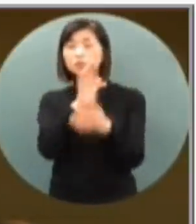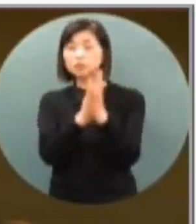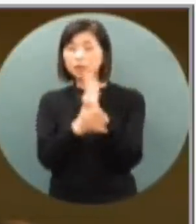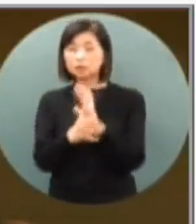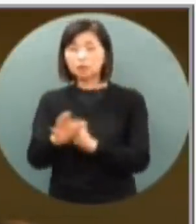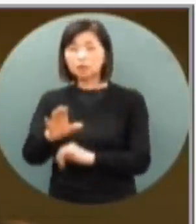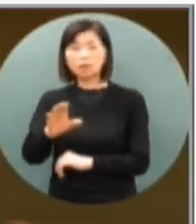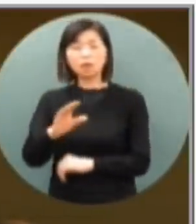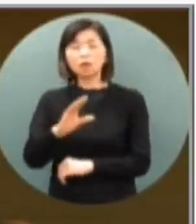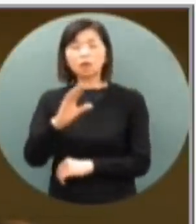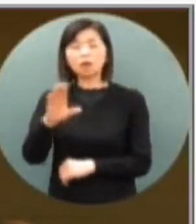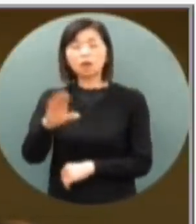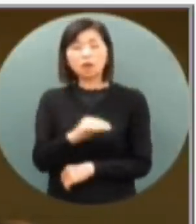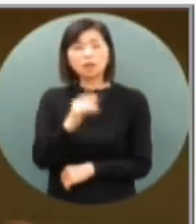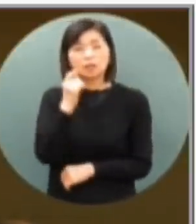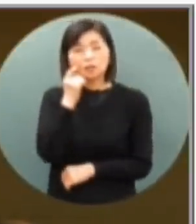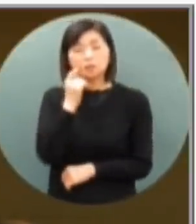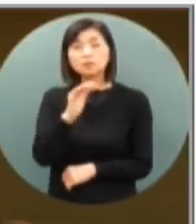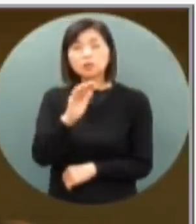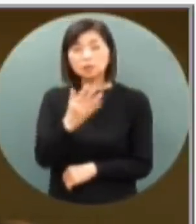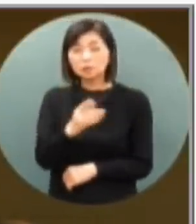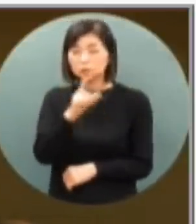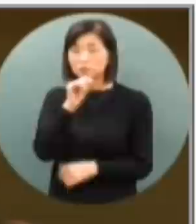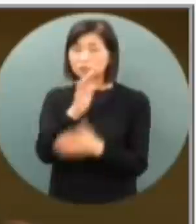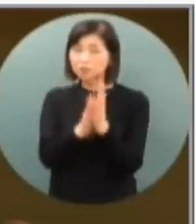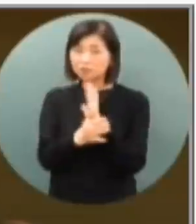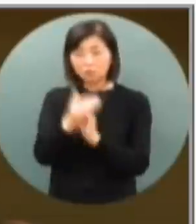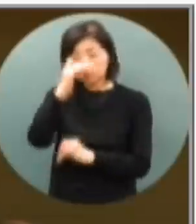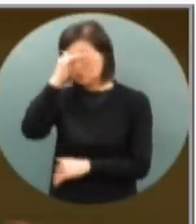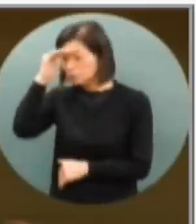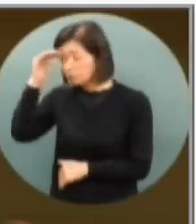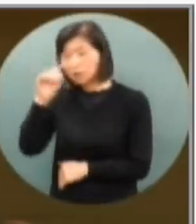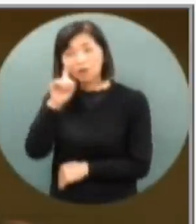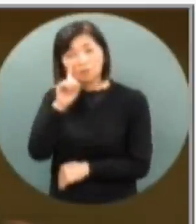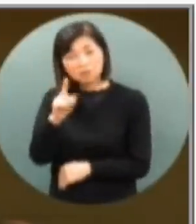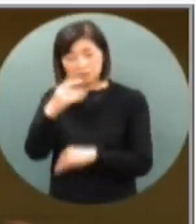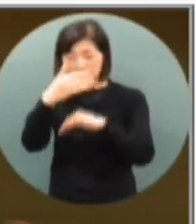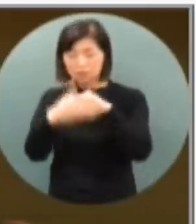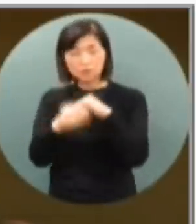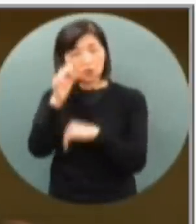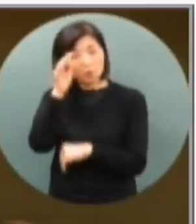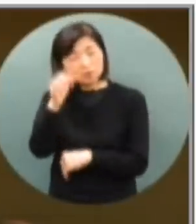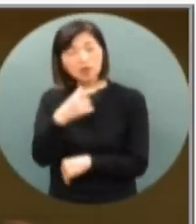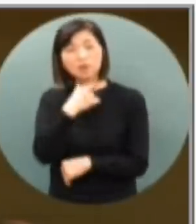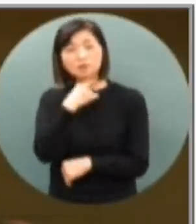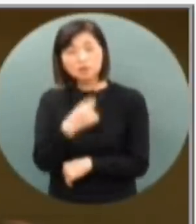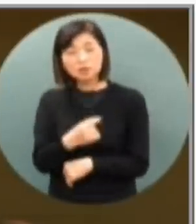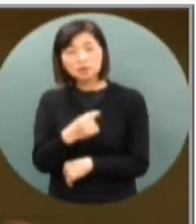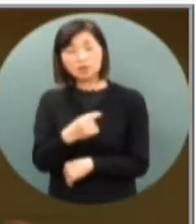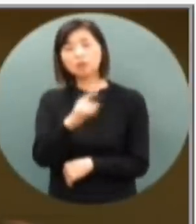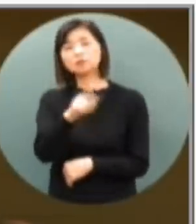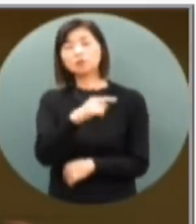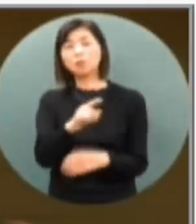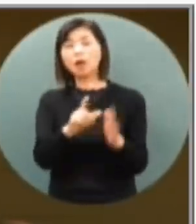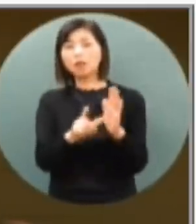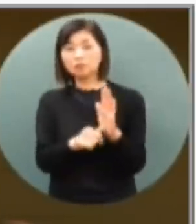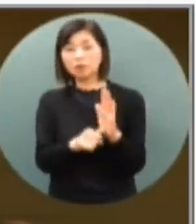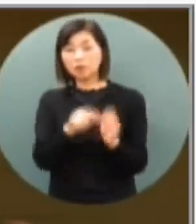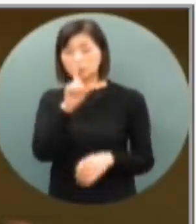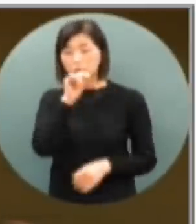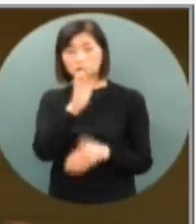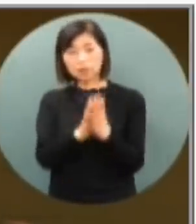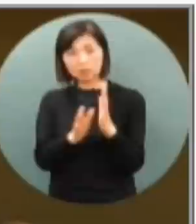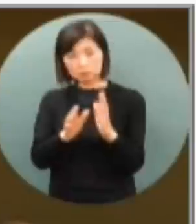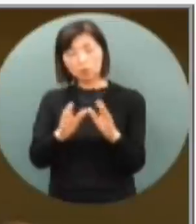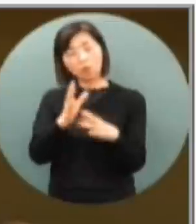帰れないんだけれども鳥取県の風景を見るのが好きだと、写真を見るのが好きだとおっしゃる方には鳥取県のカレンダーをお送りするであり